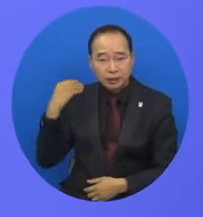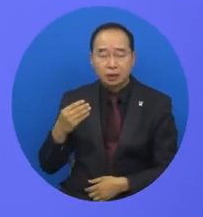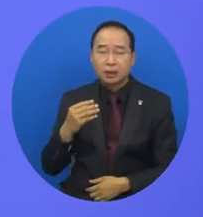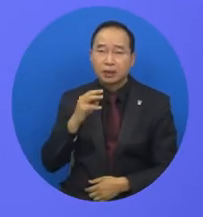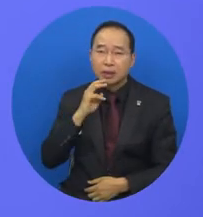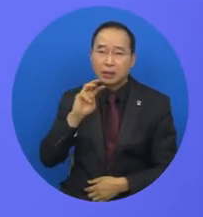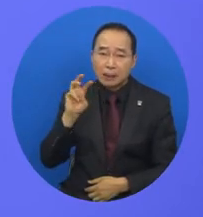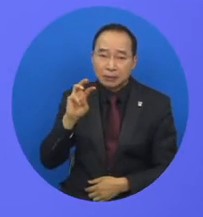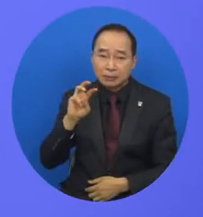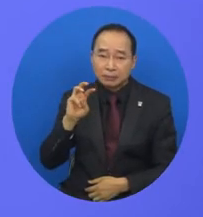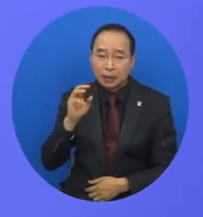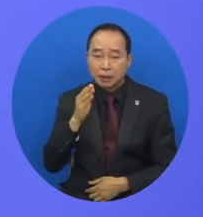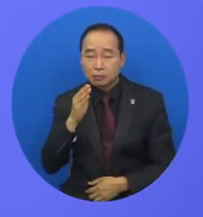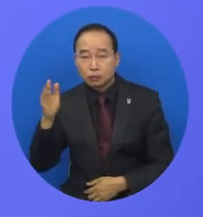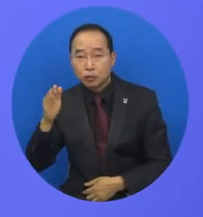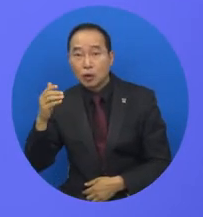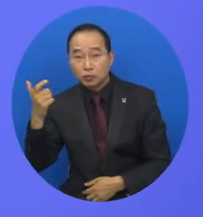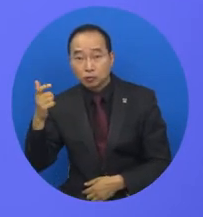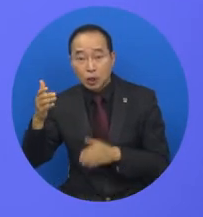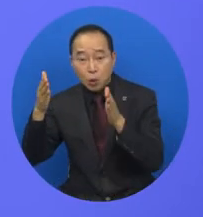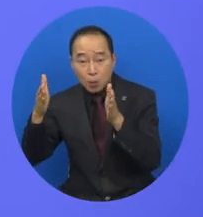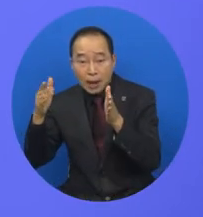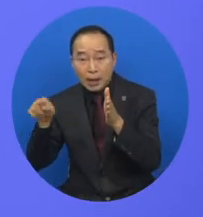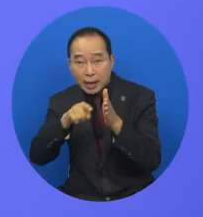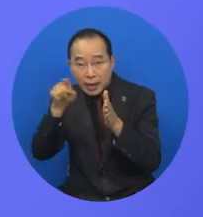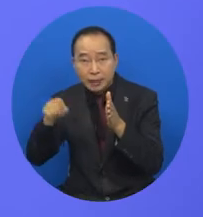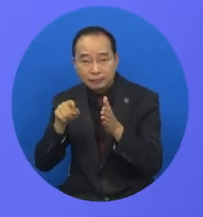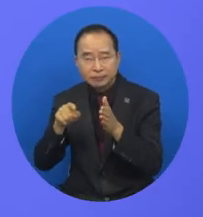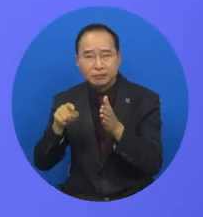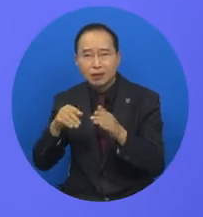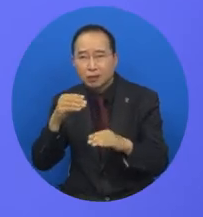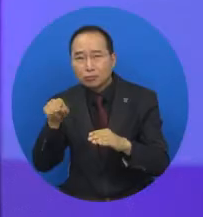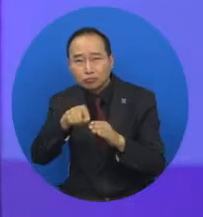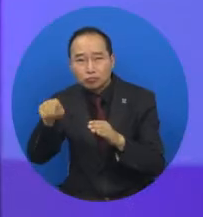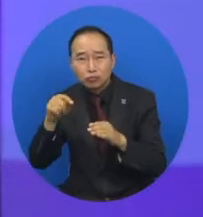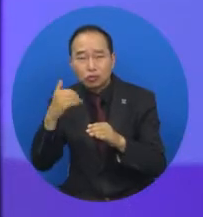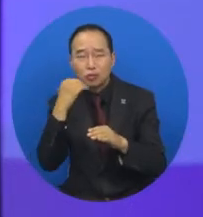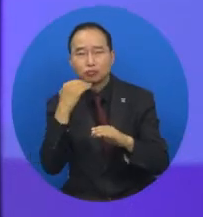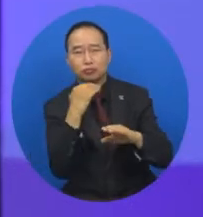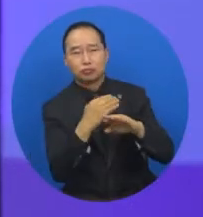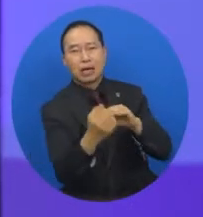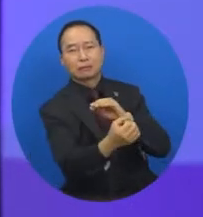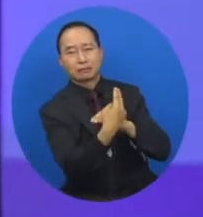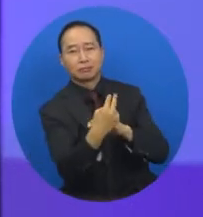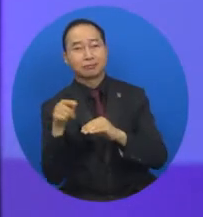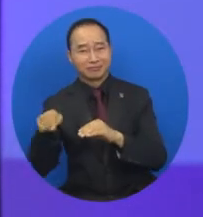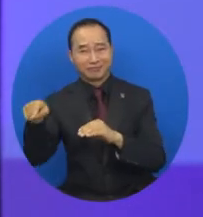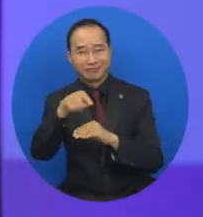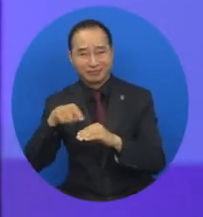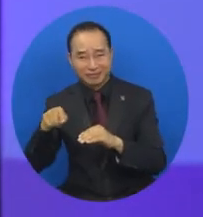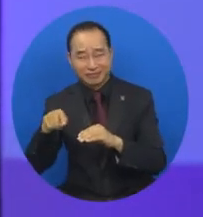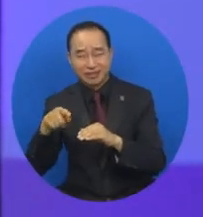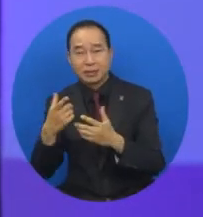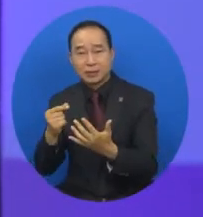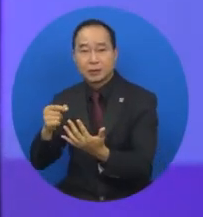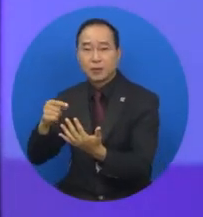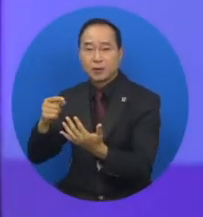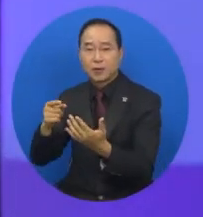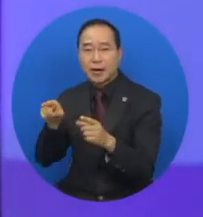초반까지의 탈북민 여성을 대상으로 한 하나원에서의 수업이었습니다. 그들을 처음 만났을 때는